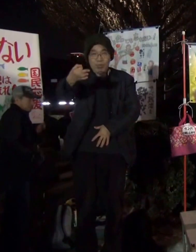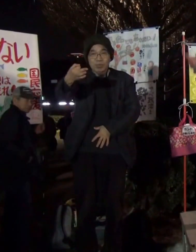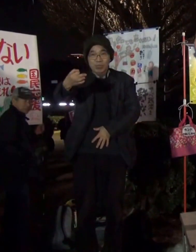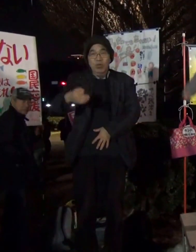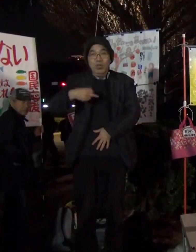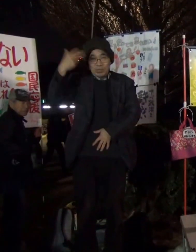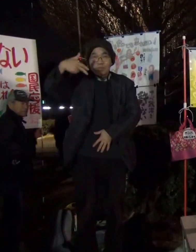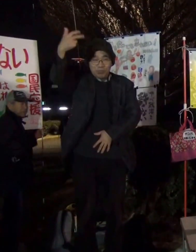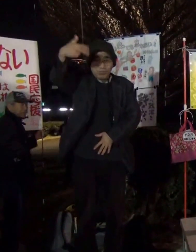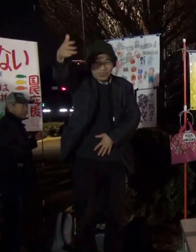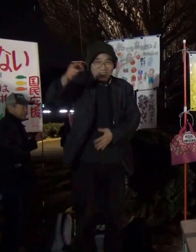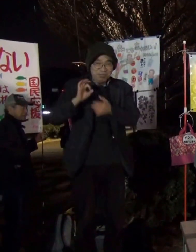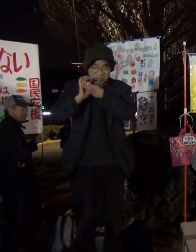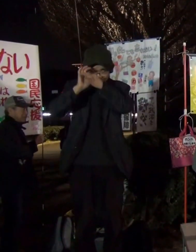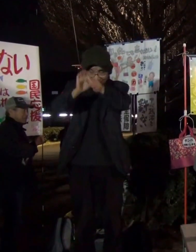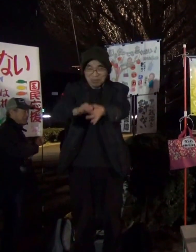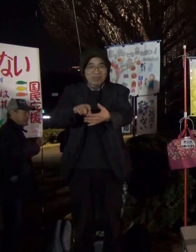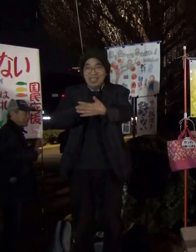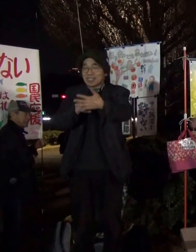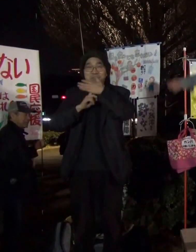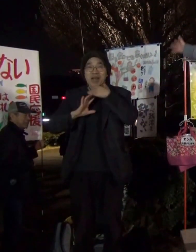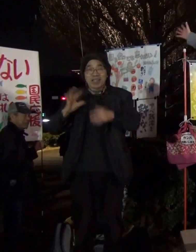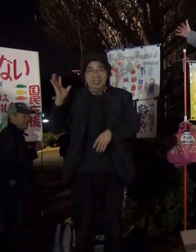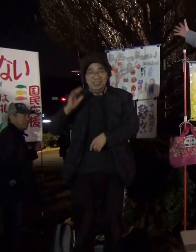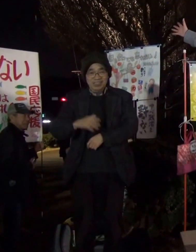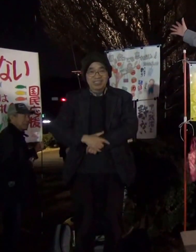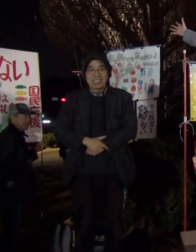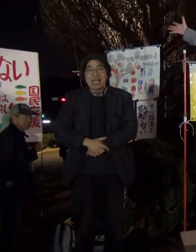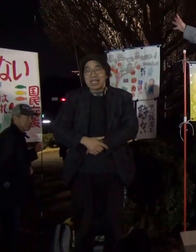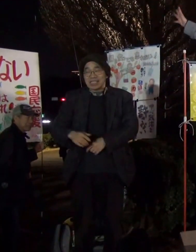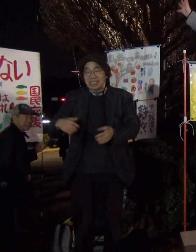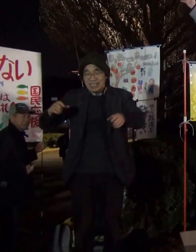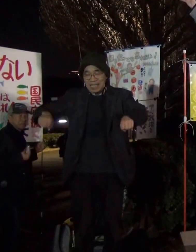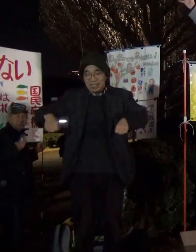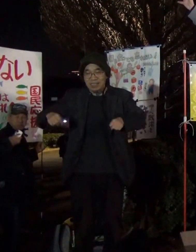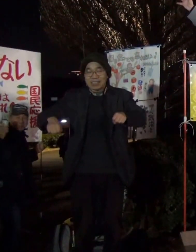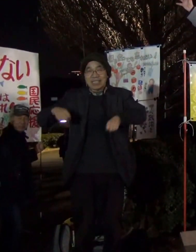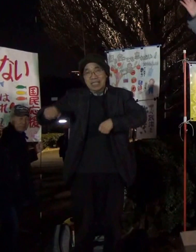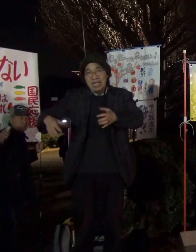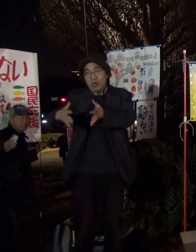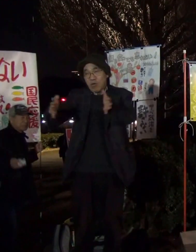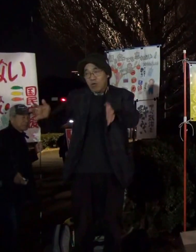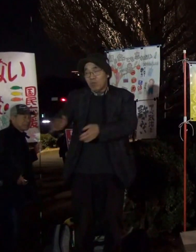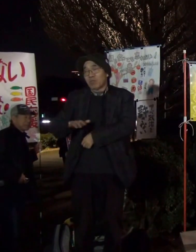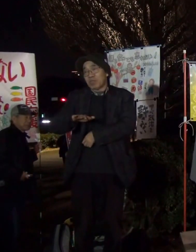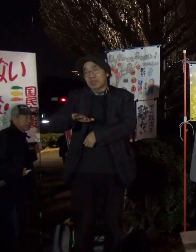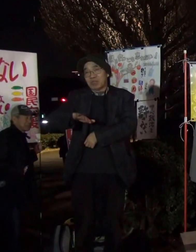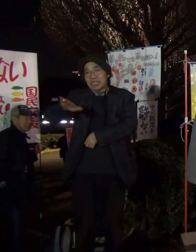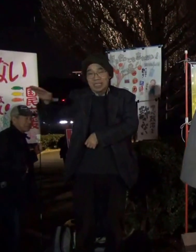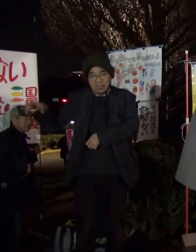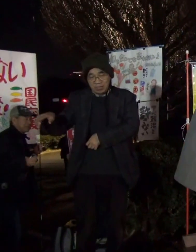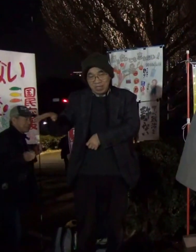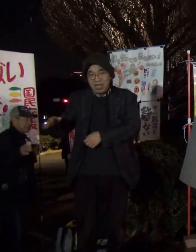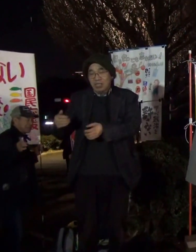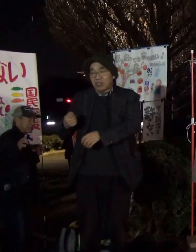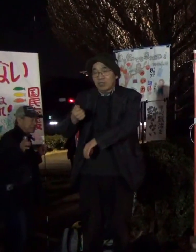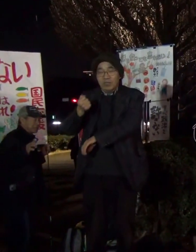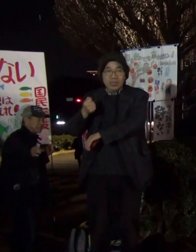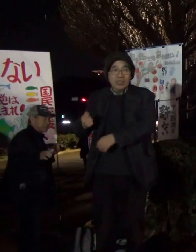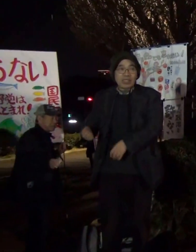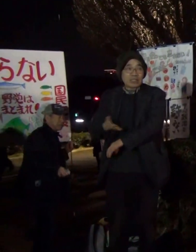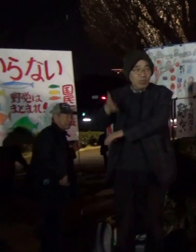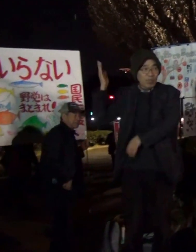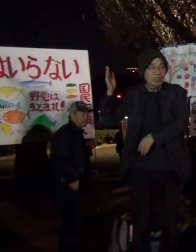来週も再来週もずっとずっと諦めません。自転車隊の皆さんお疲れ様でした。音楽隊の皆さんありがとうございました